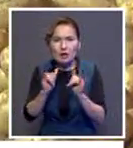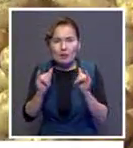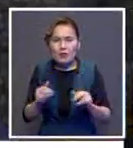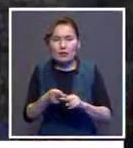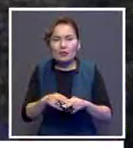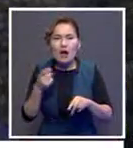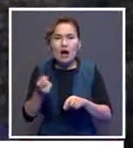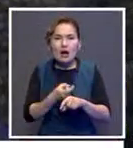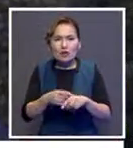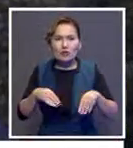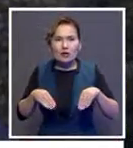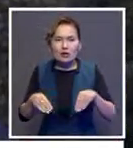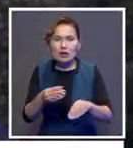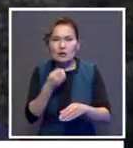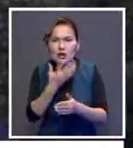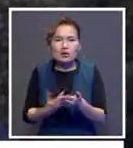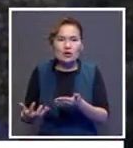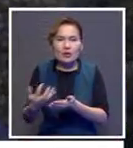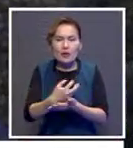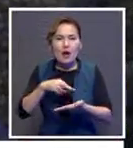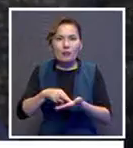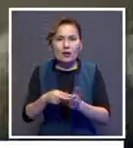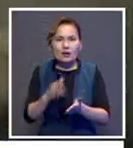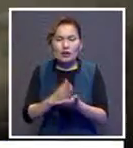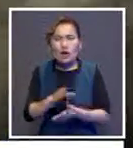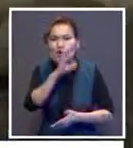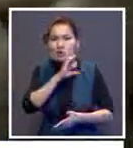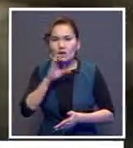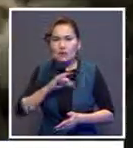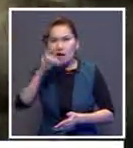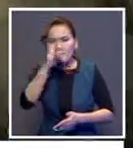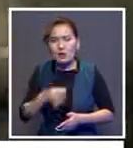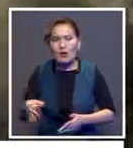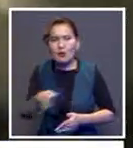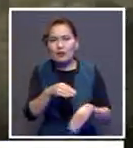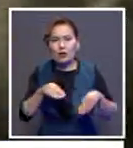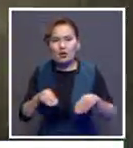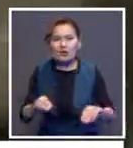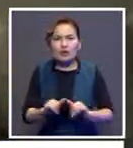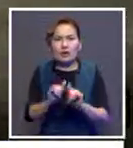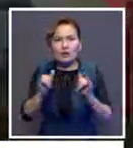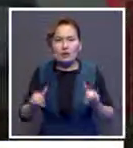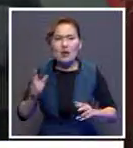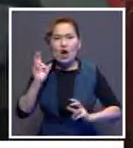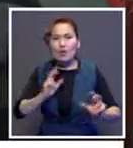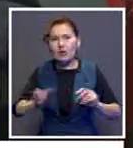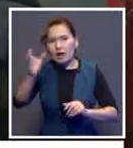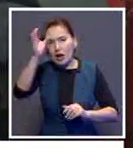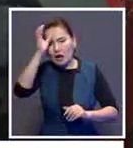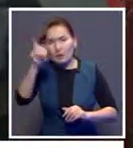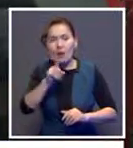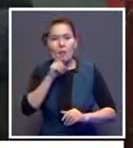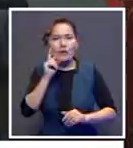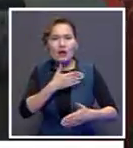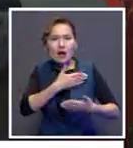негізделген зертхана салынып, онда дайындалатын картоп тұқымы солтүстіктегі шаруаларға сатылады. Мұның бәрін университет ғалымдары мен студенттері іске